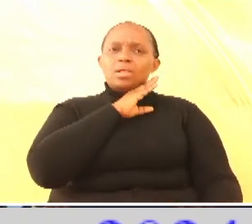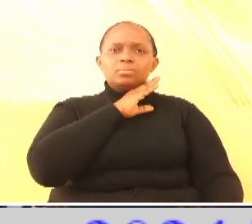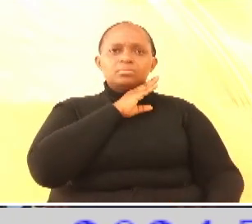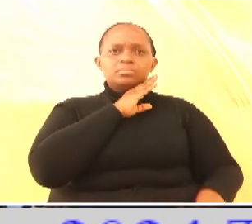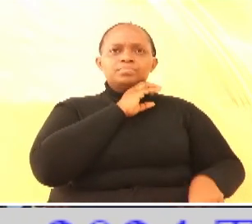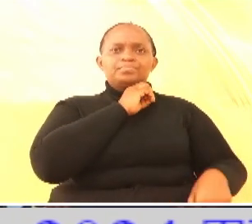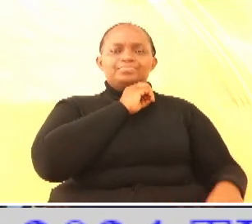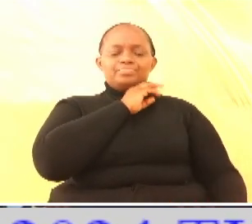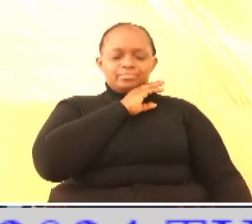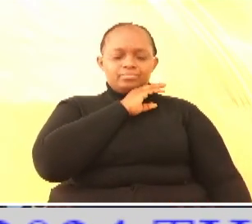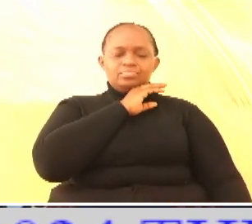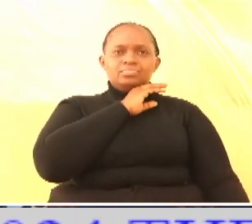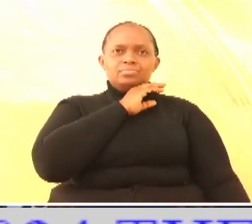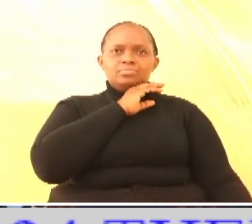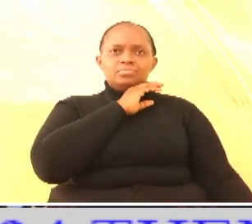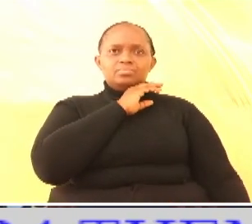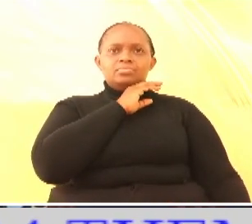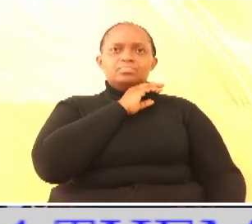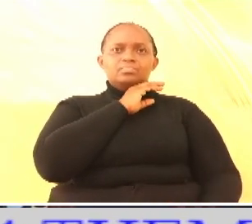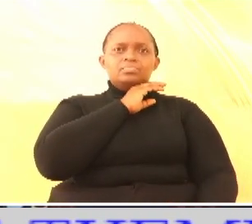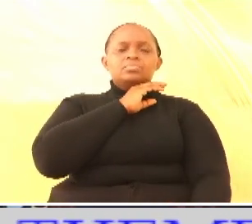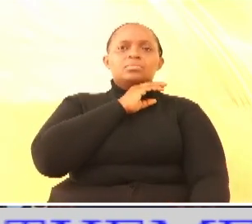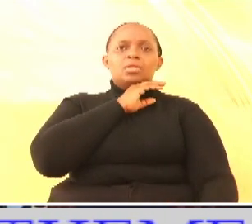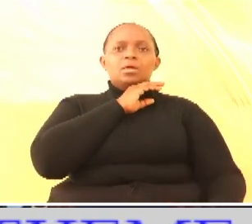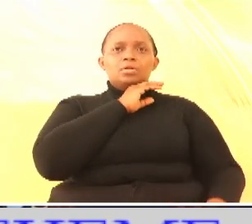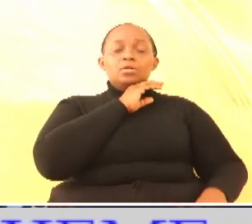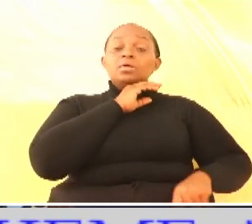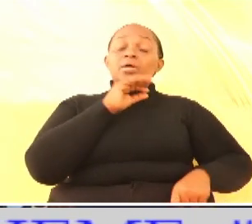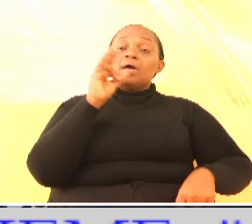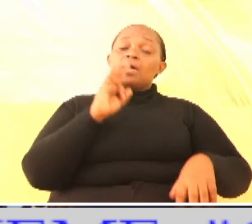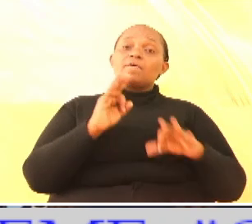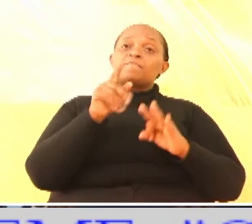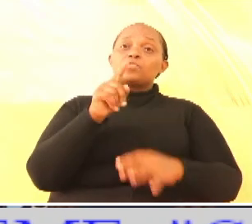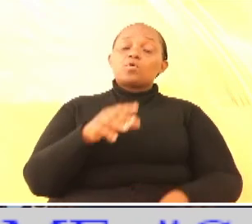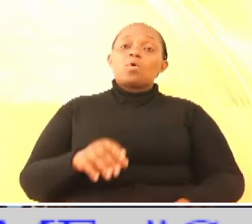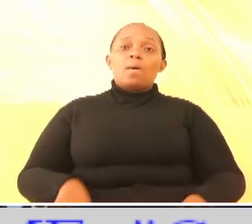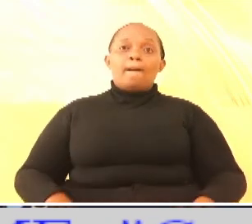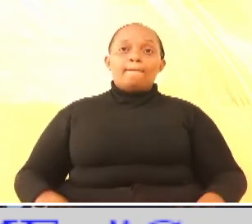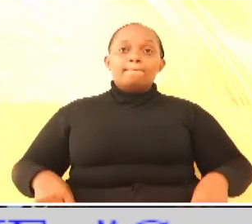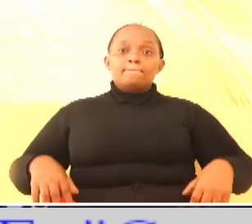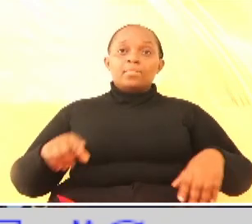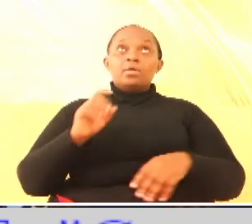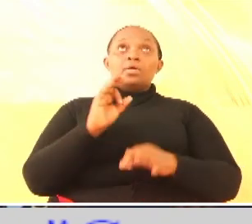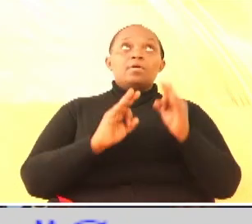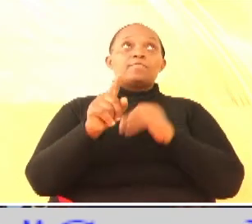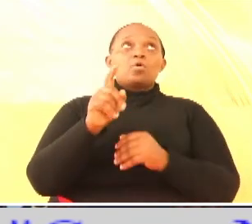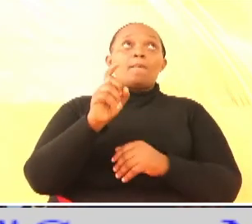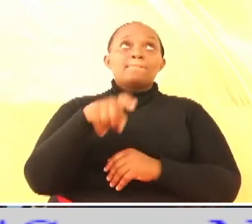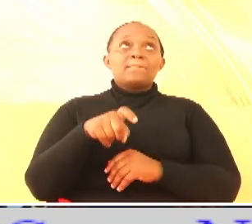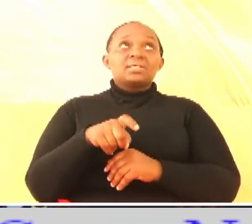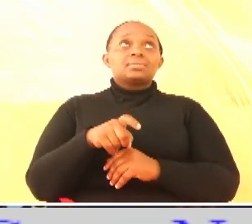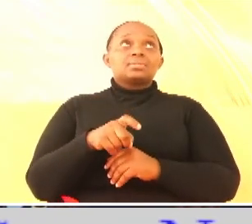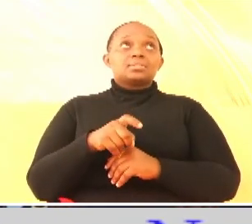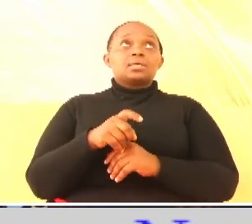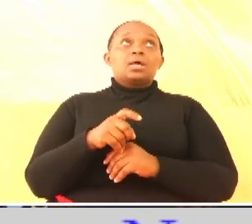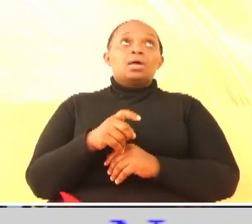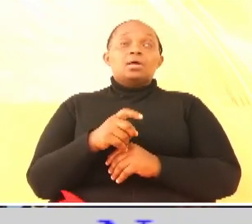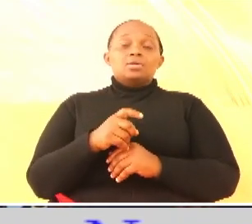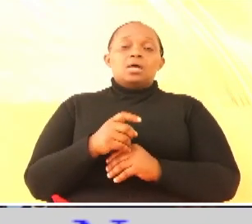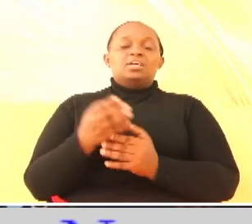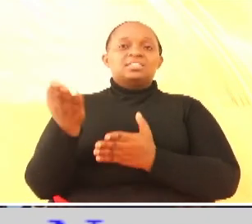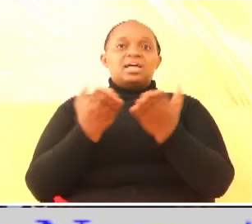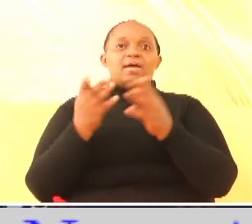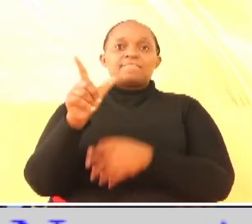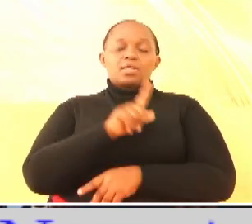Na tunapofanyia Mungu kazi, we are giving back to God. Amen. Kile ametupatia tunamrudishia. Kwa nini